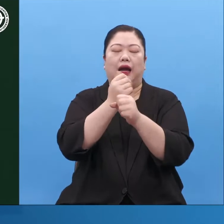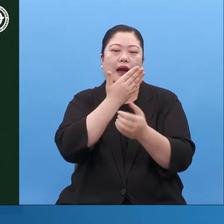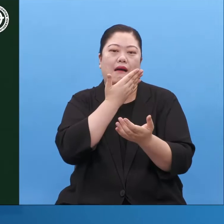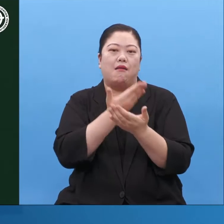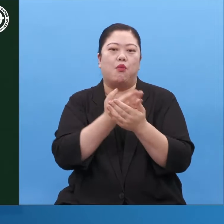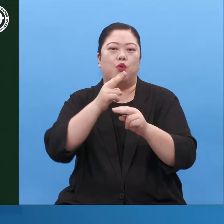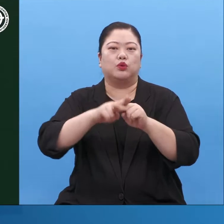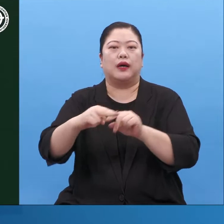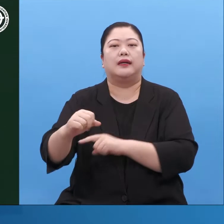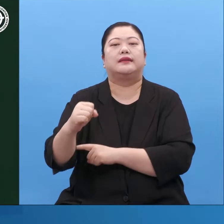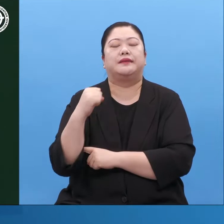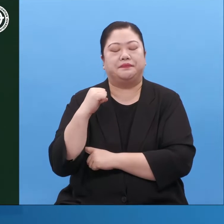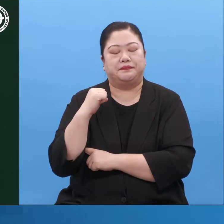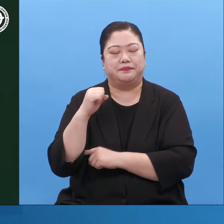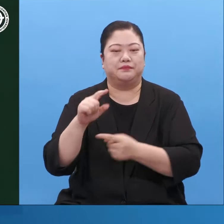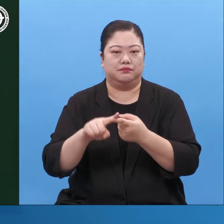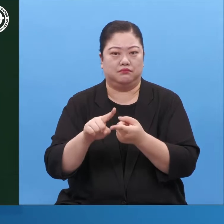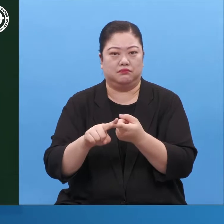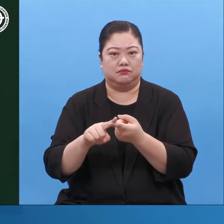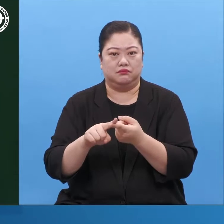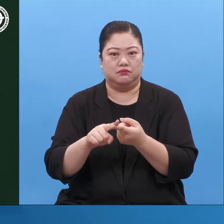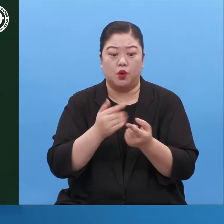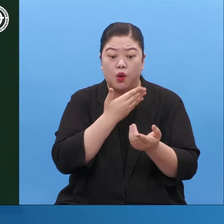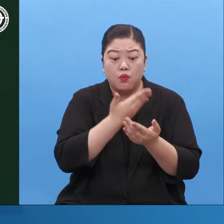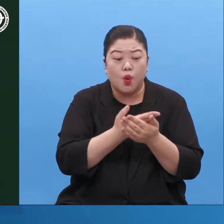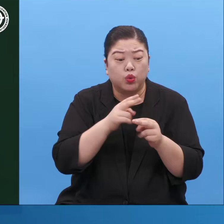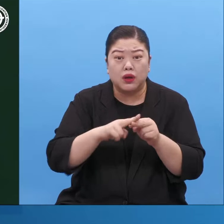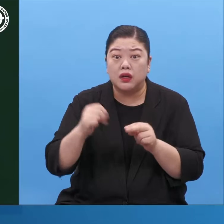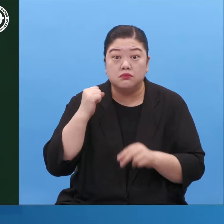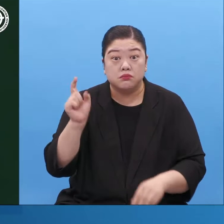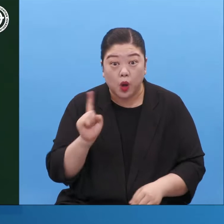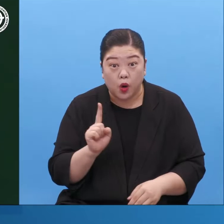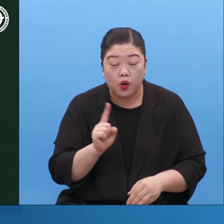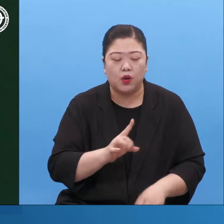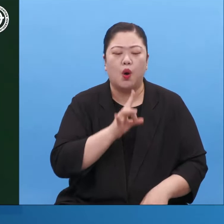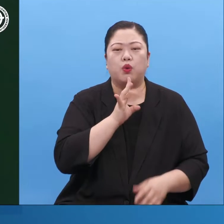보좌의 능력을 얘기하려면 그리스도 하나님의 오직 성경 그것밖에 없잖아요